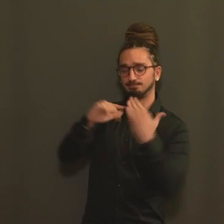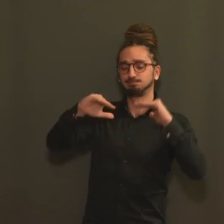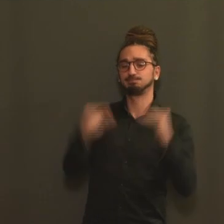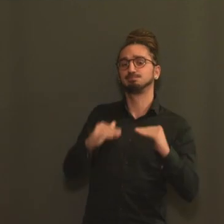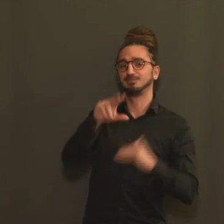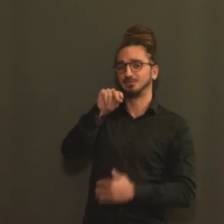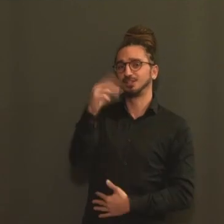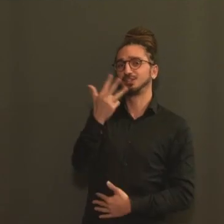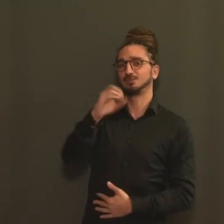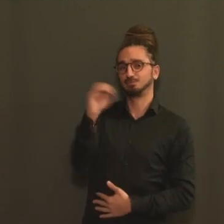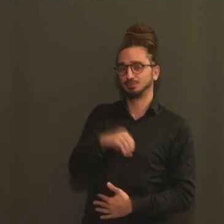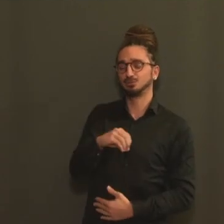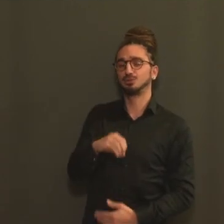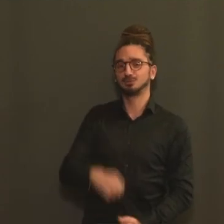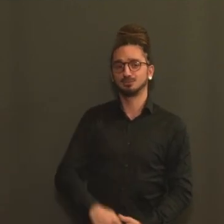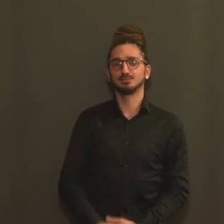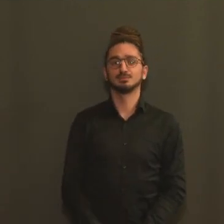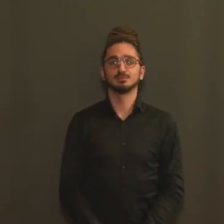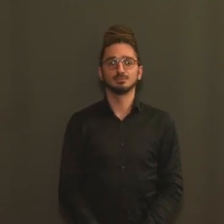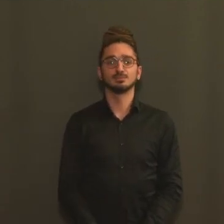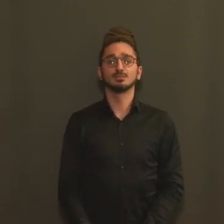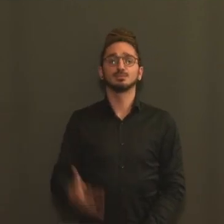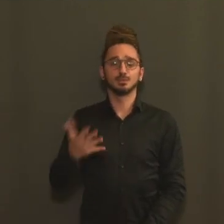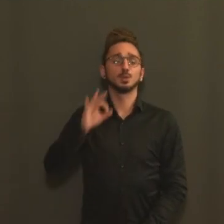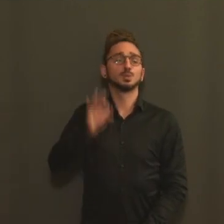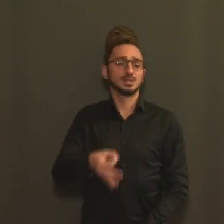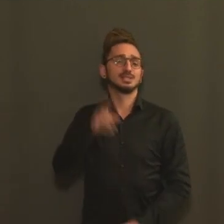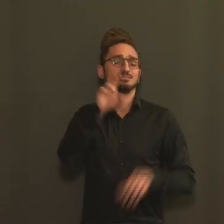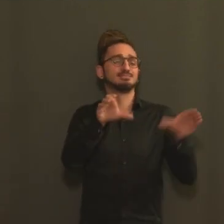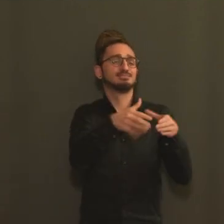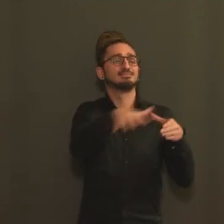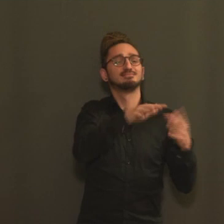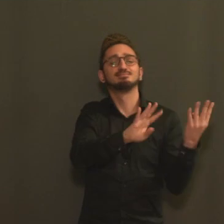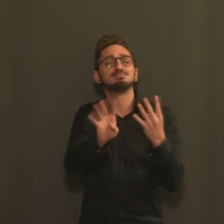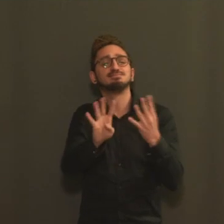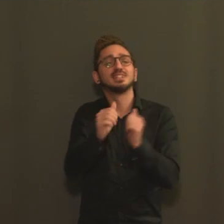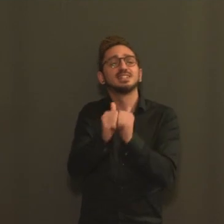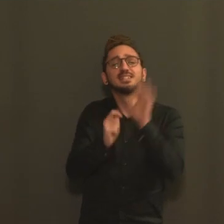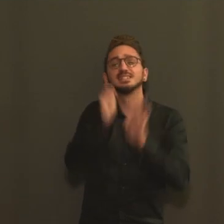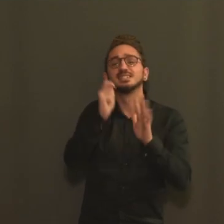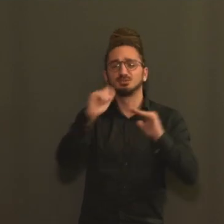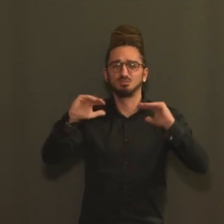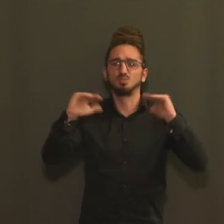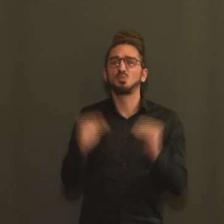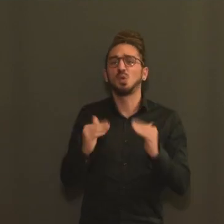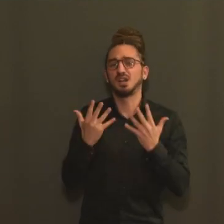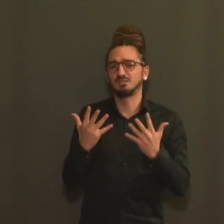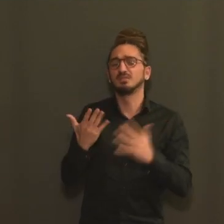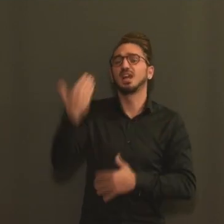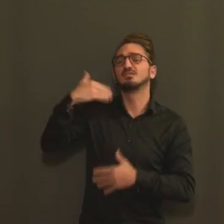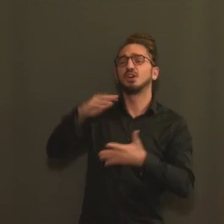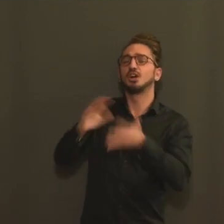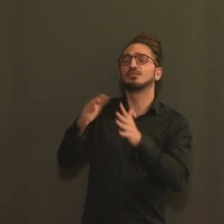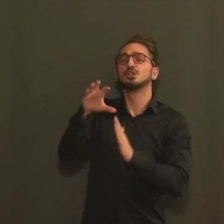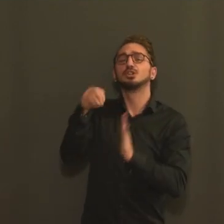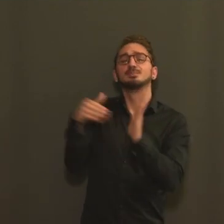nombre de tests qui ont été effectués, puisque c'est une petite trentaine de milliers de tests qui ont été faits en moyenne chaque jour, ce qui est une diminution